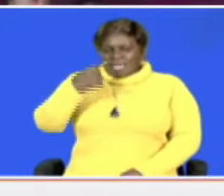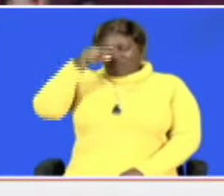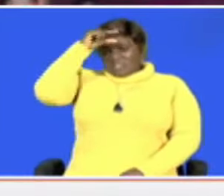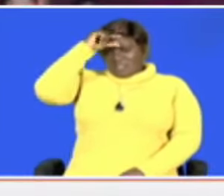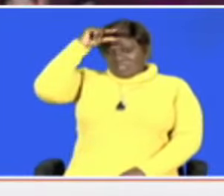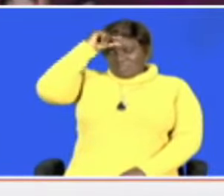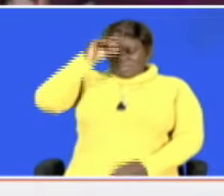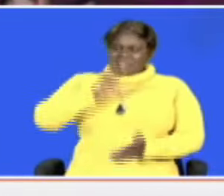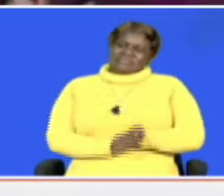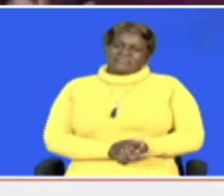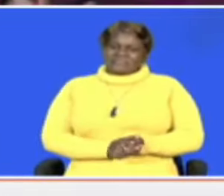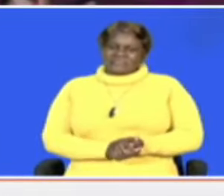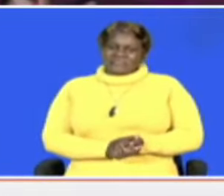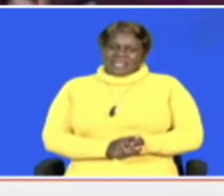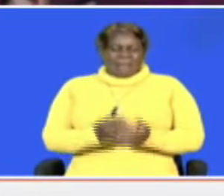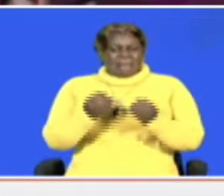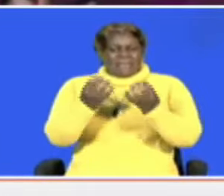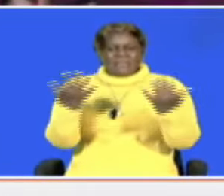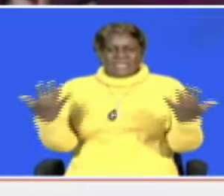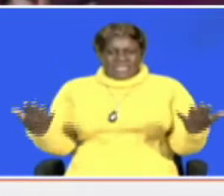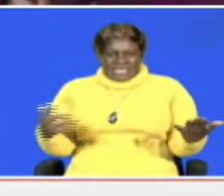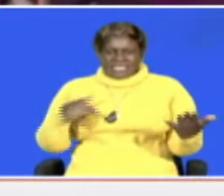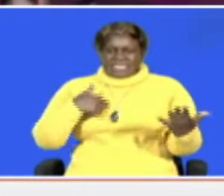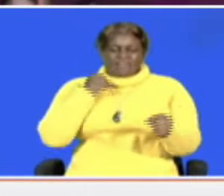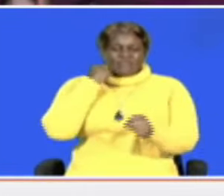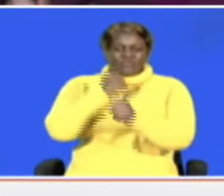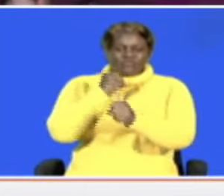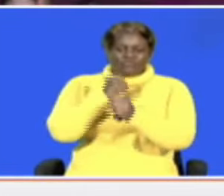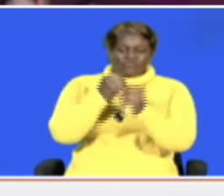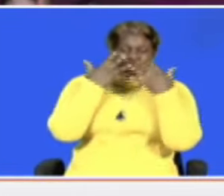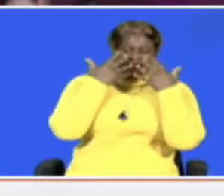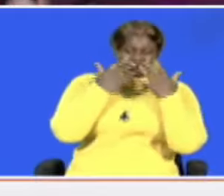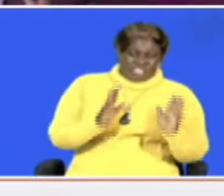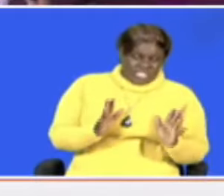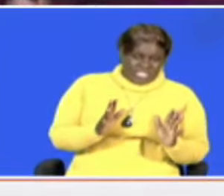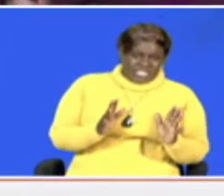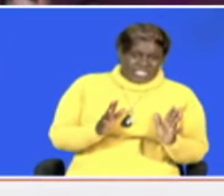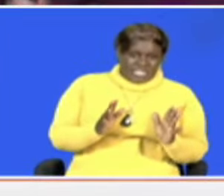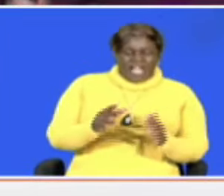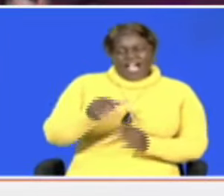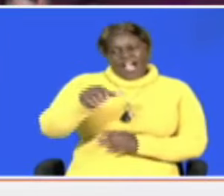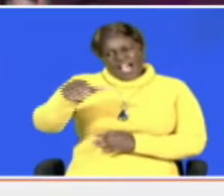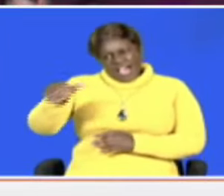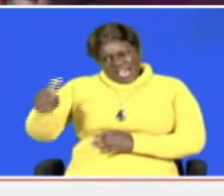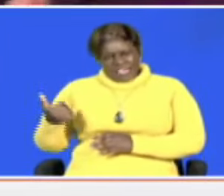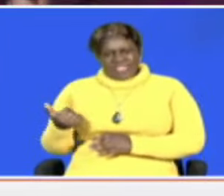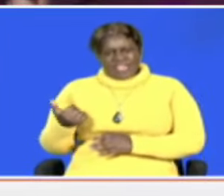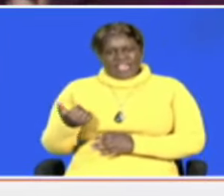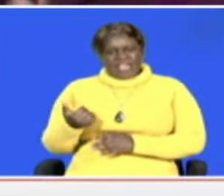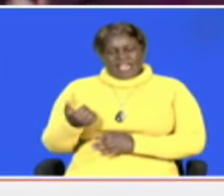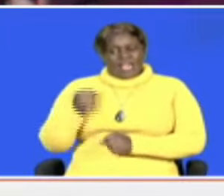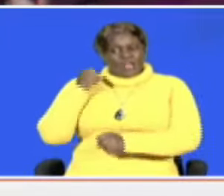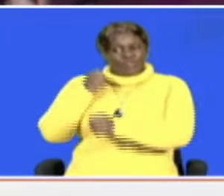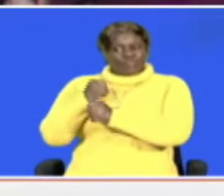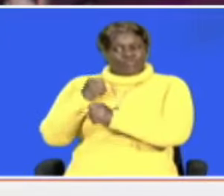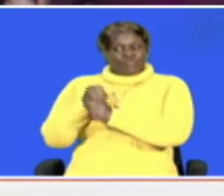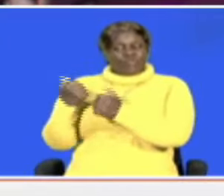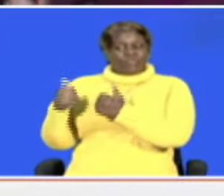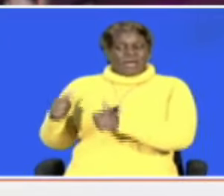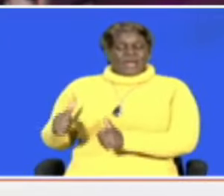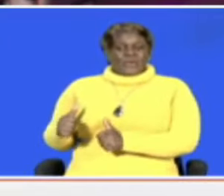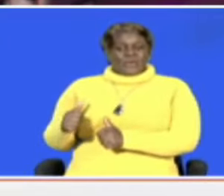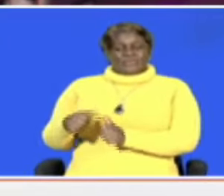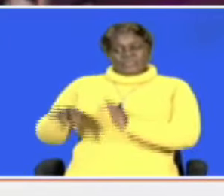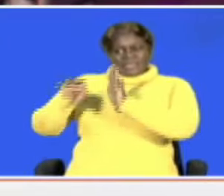serikali, kuna mambo mengi sana ambayo tumeweza, na kuna mengine ambayo hatukuweza.